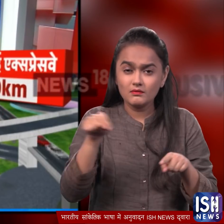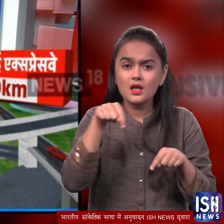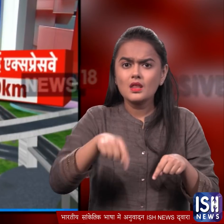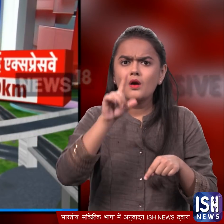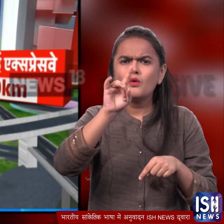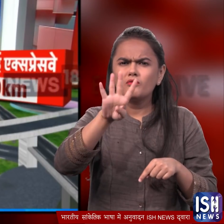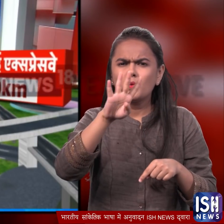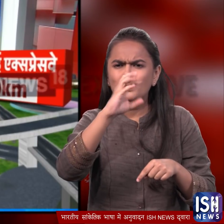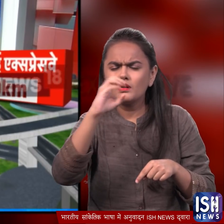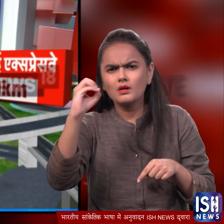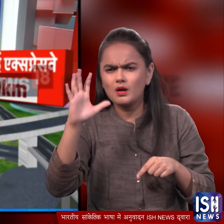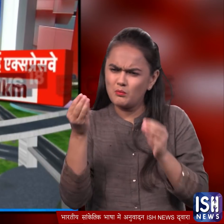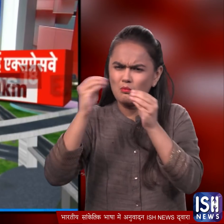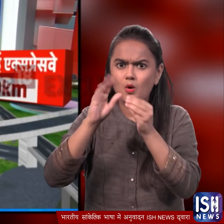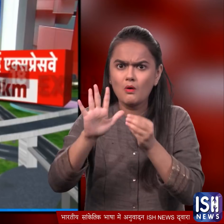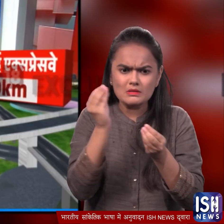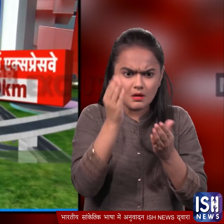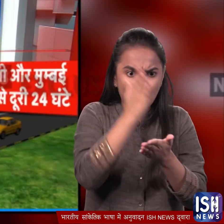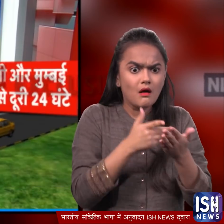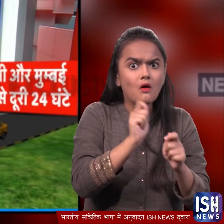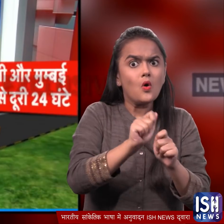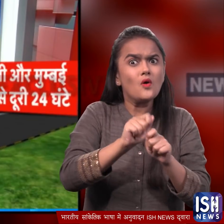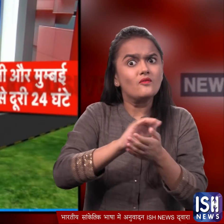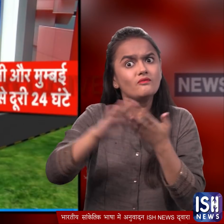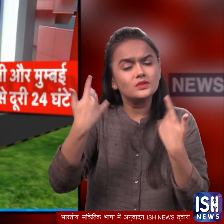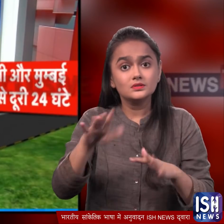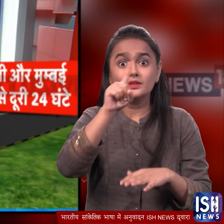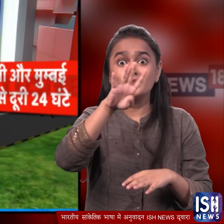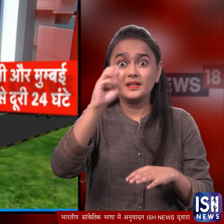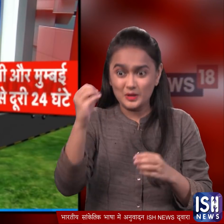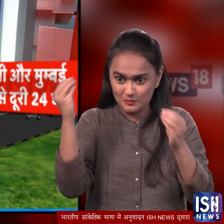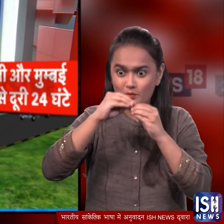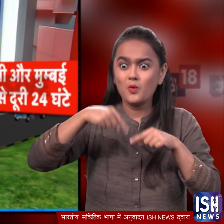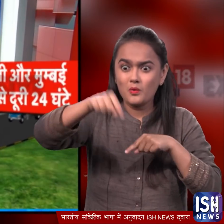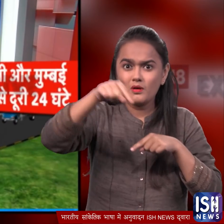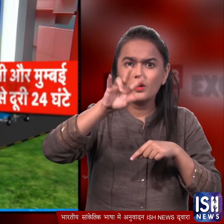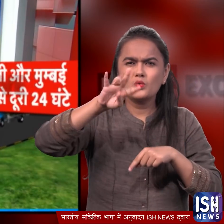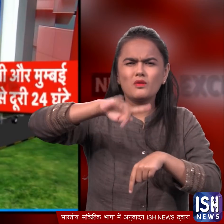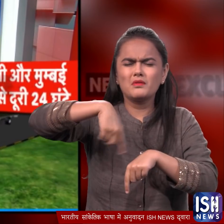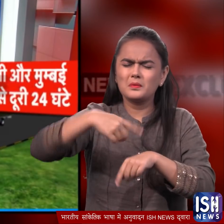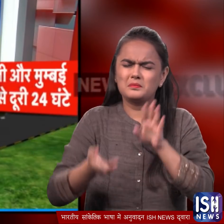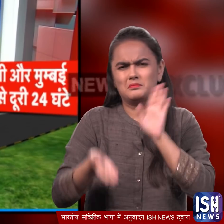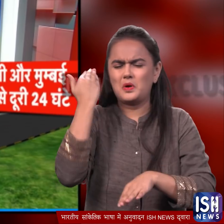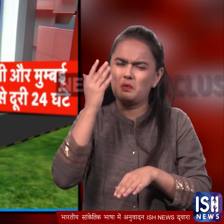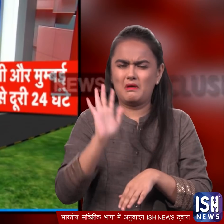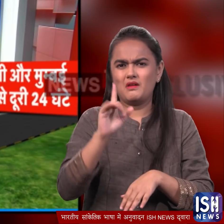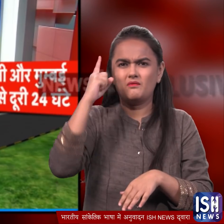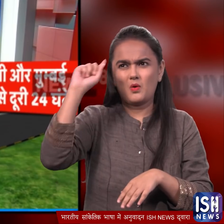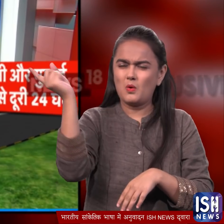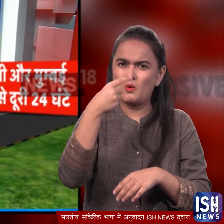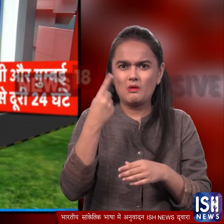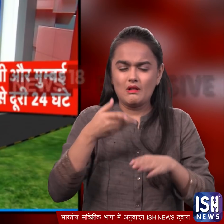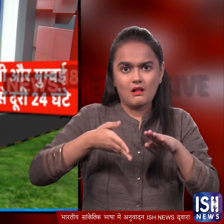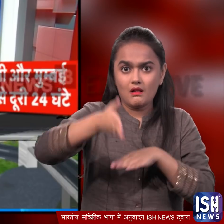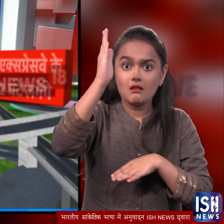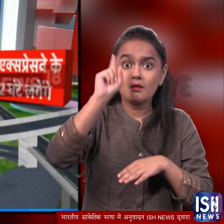करीब 1400 किलोमीटर ही है, लेकिन अभी 1400 किलोमीटर की दूरी तय करने में 24 घंटे से ज्यादा का वक्त लग जाता है,